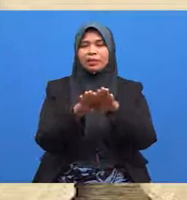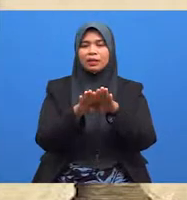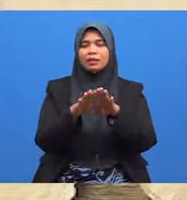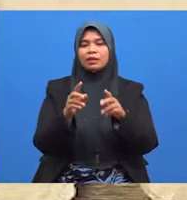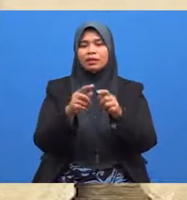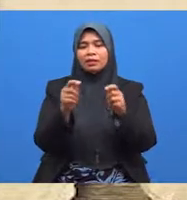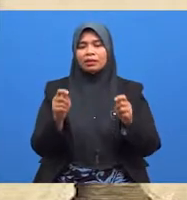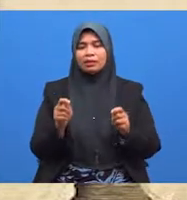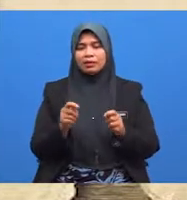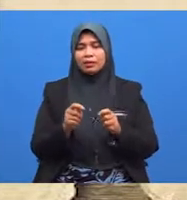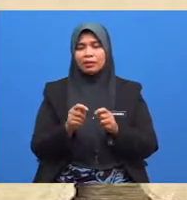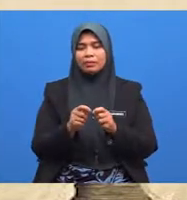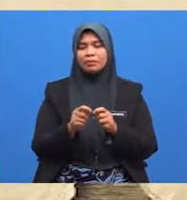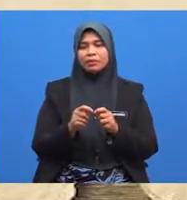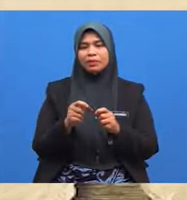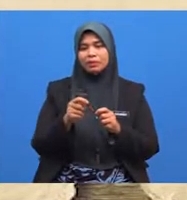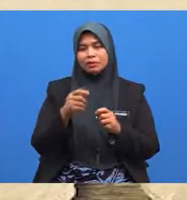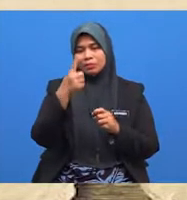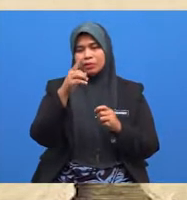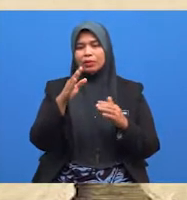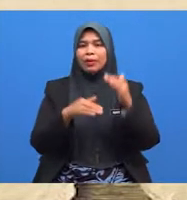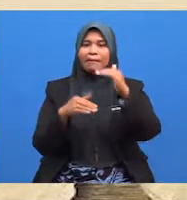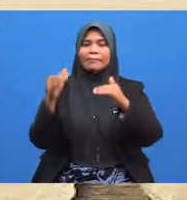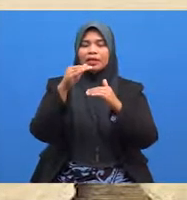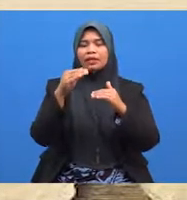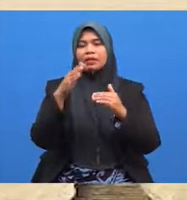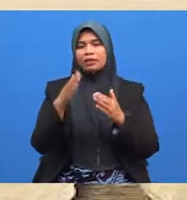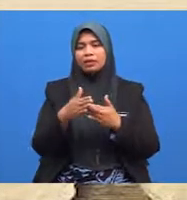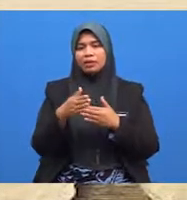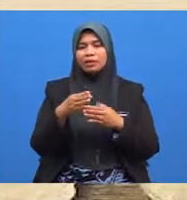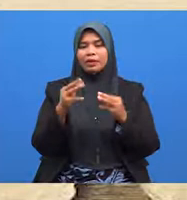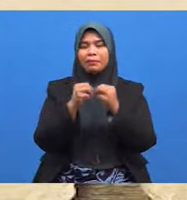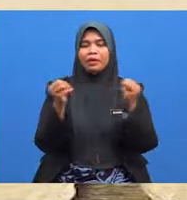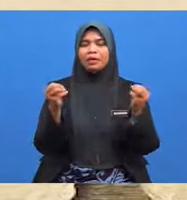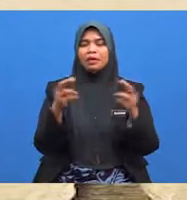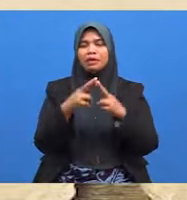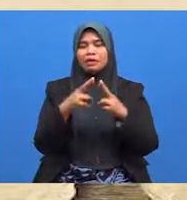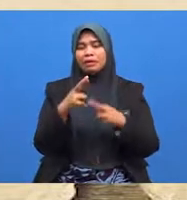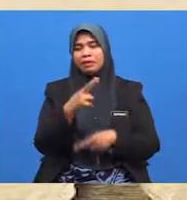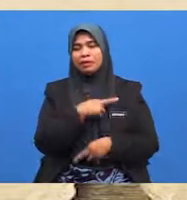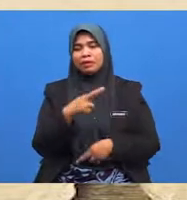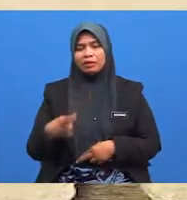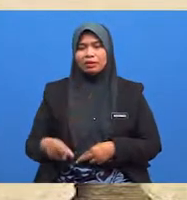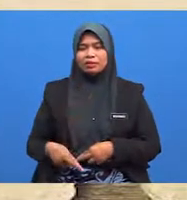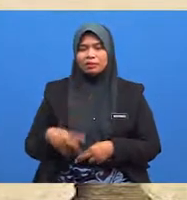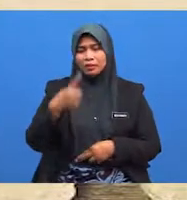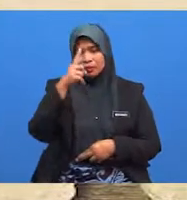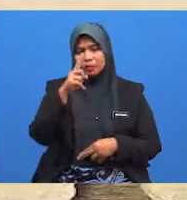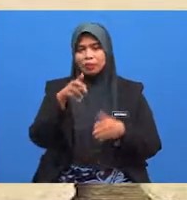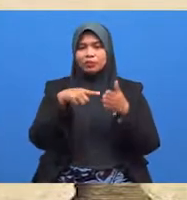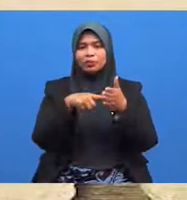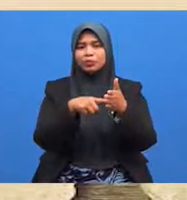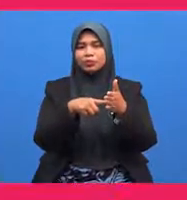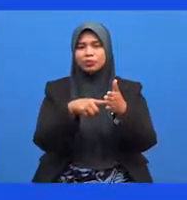monumen oleh Maharaja zaman Mughal bagi memaparkan keindahan seni binanya ketika